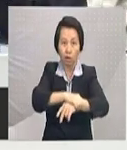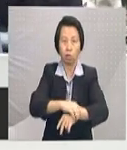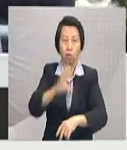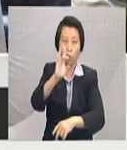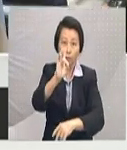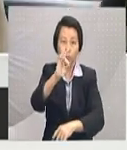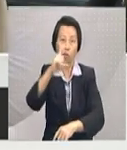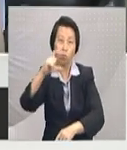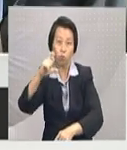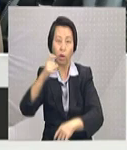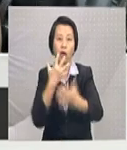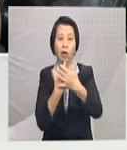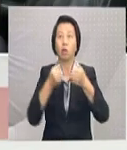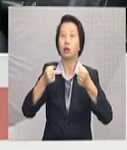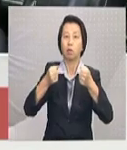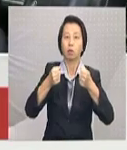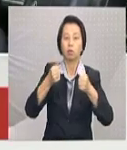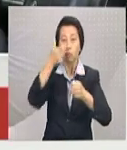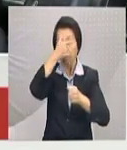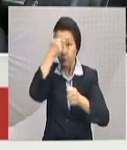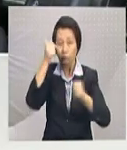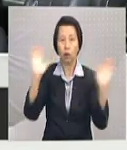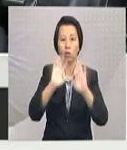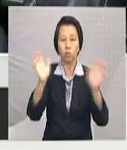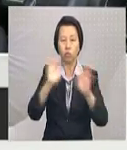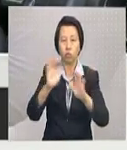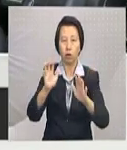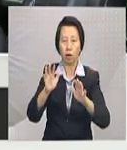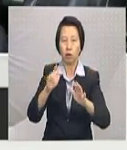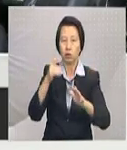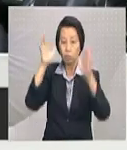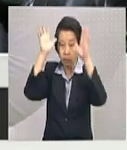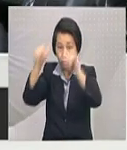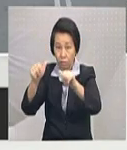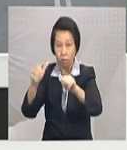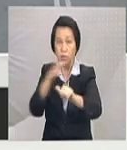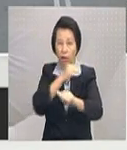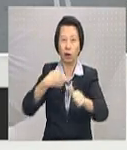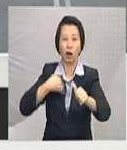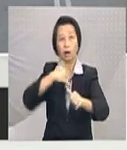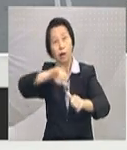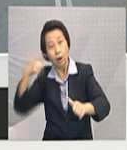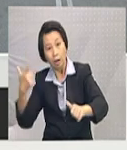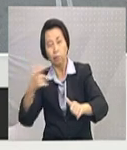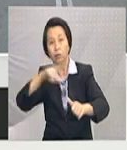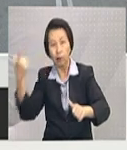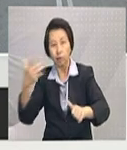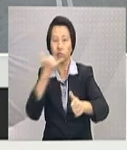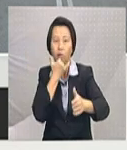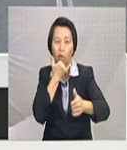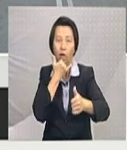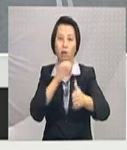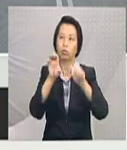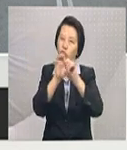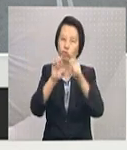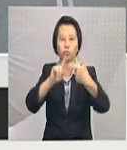bulan kerana bukan kesalahan engkar semata-mata tetapi dituruti dengan kesalahan-kesalahan